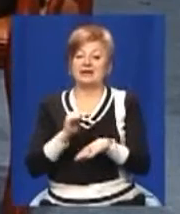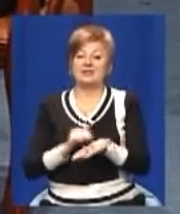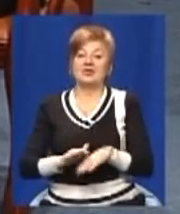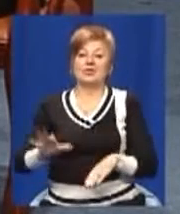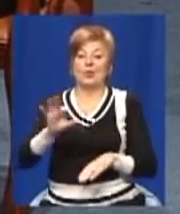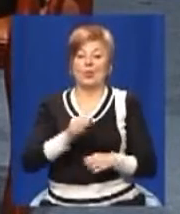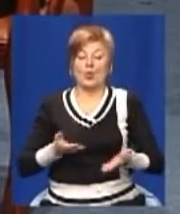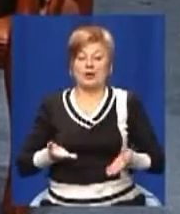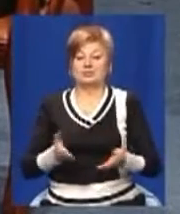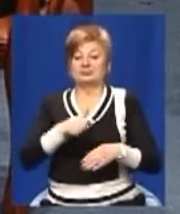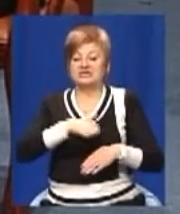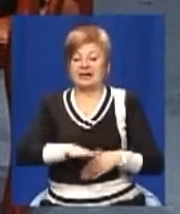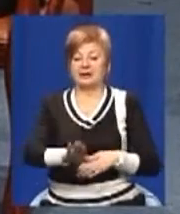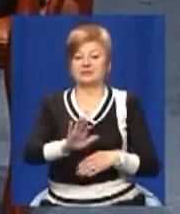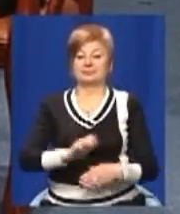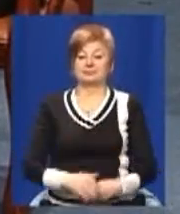про скейтбординг.